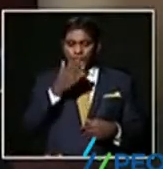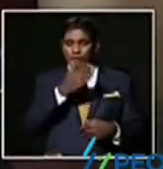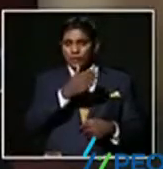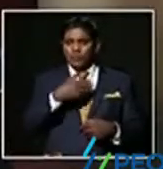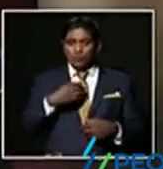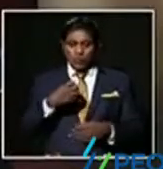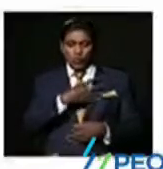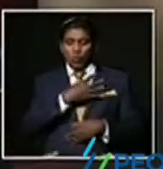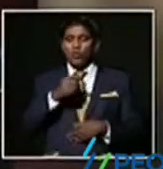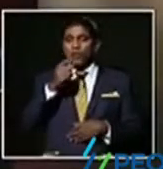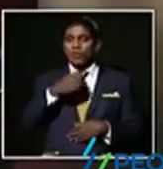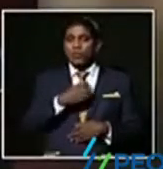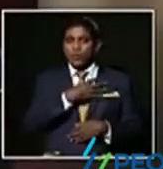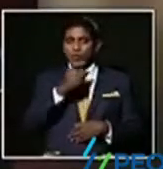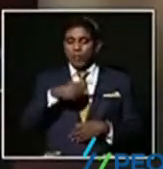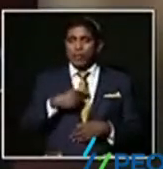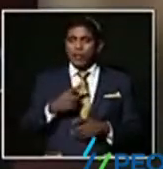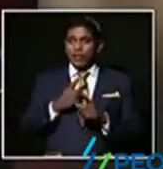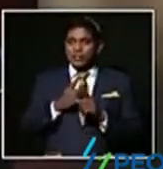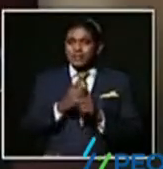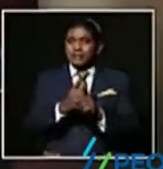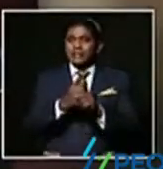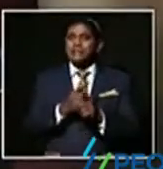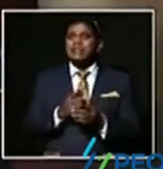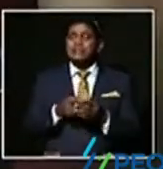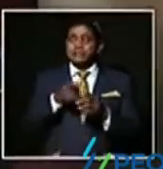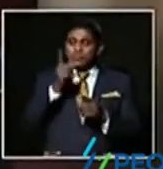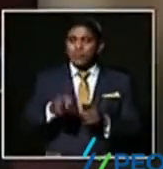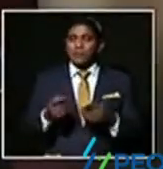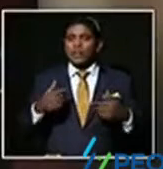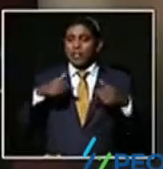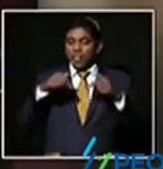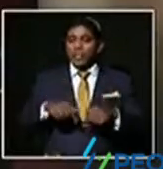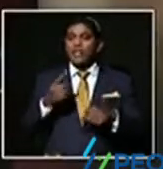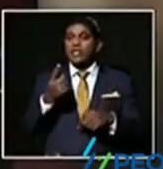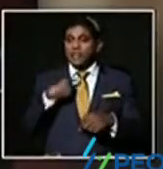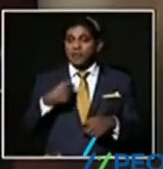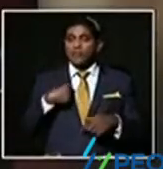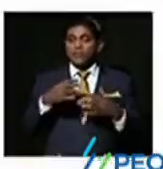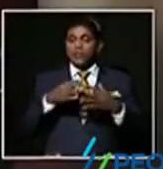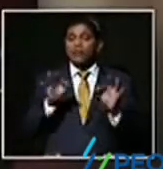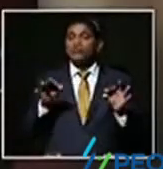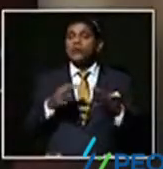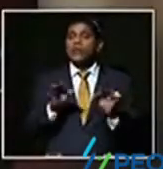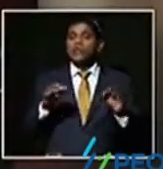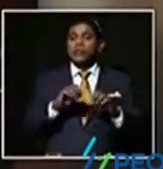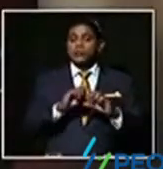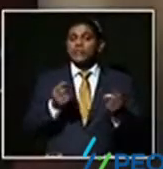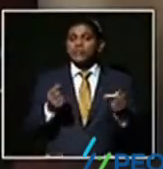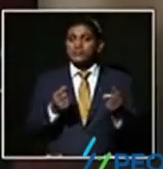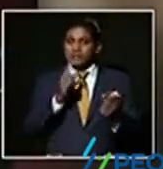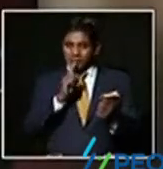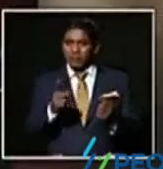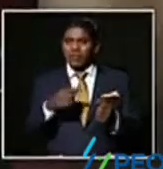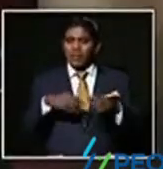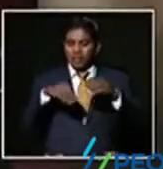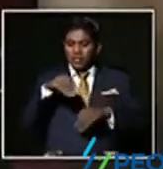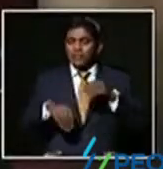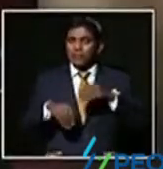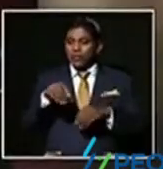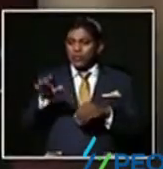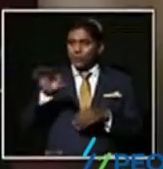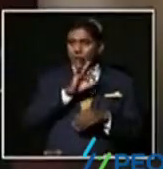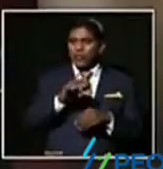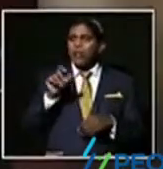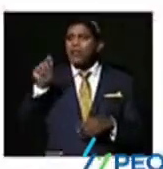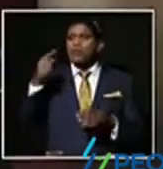සරණං ගච්ඡාවි ගිහිල්ලා දණින් වැටිලා අනුමත කරපු අය. දැන් කියනවා ස්වාධීන නොවන සභාපති කියලා. දේශපාලන පත්වීමක් කියලා. කවුද නම